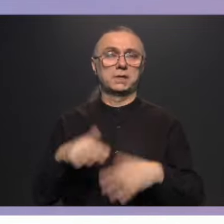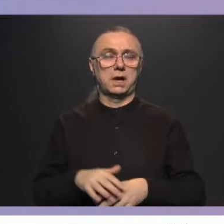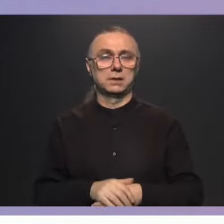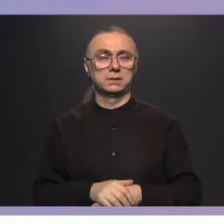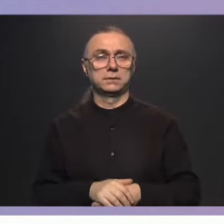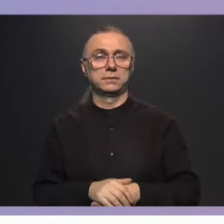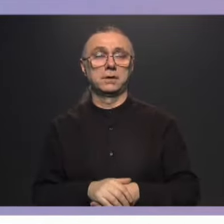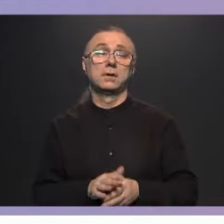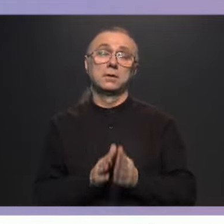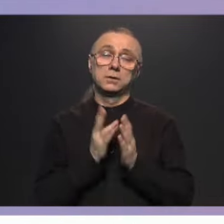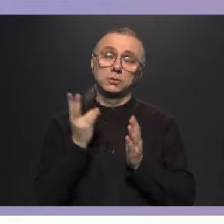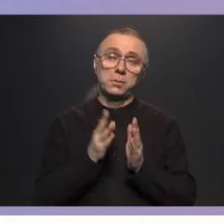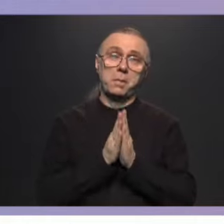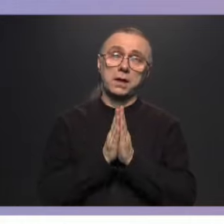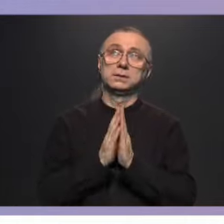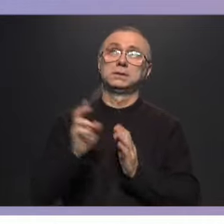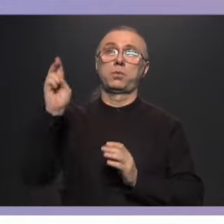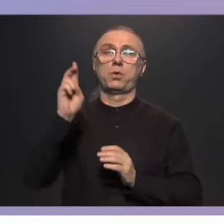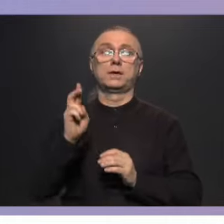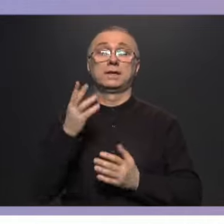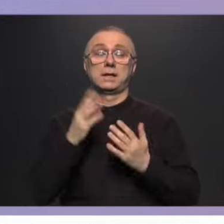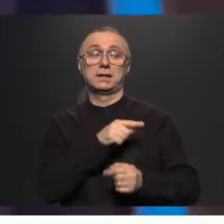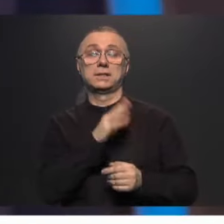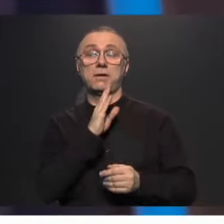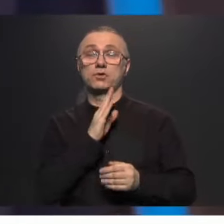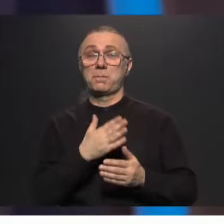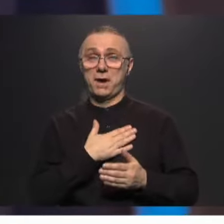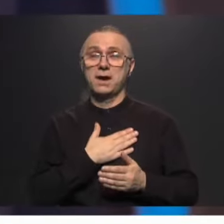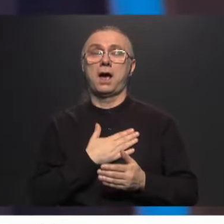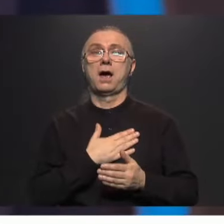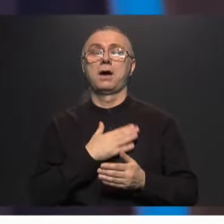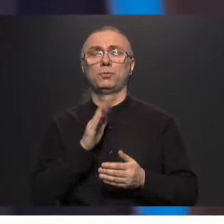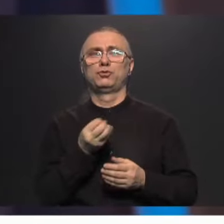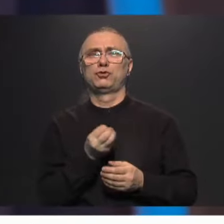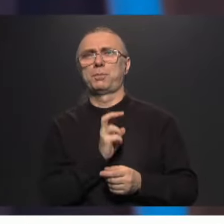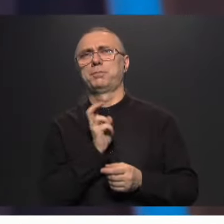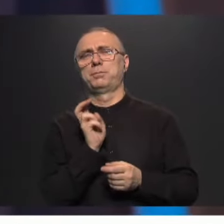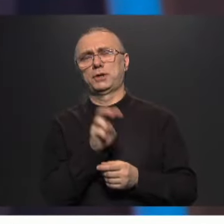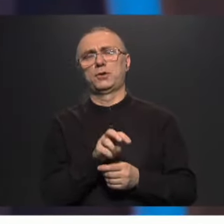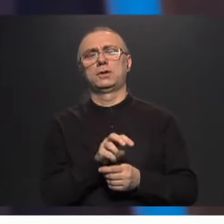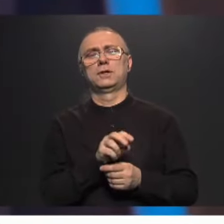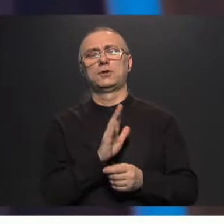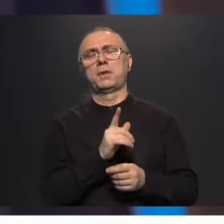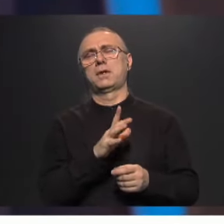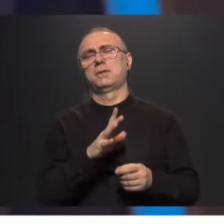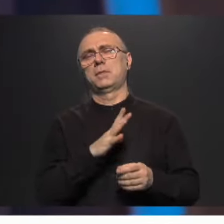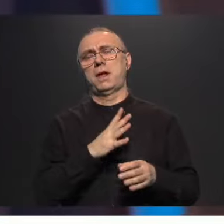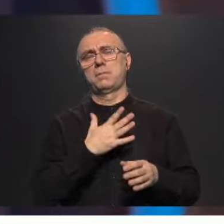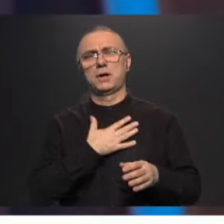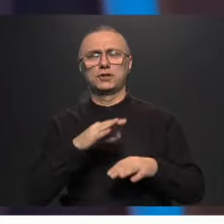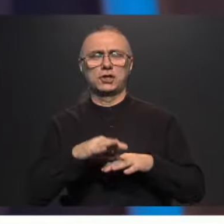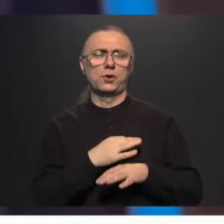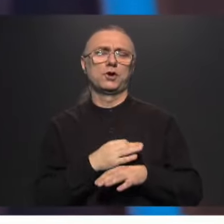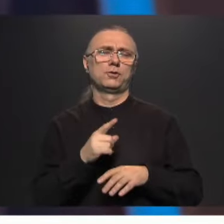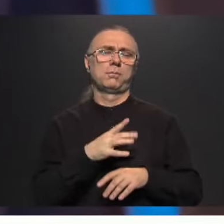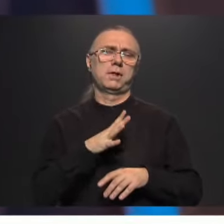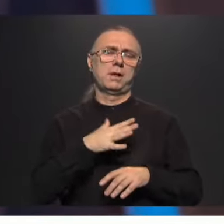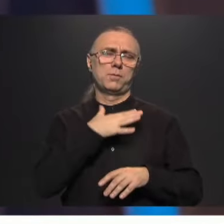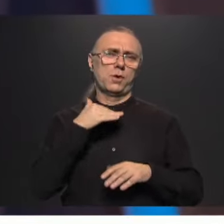она моя девушка, она еще раз снова придет и станет моей женой, и все будет хорошо, и много детей мы народим, и все